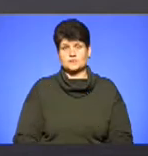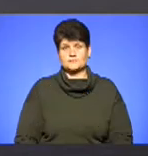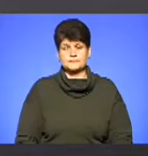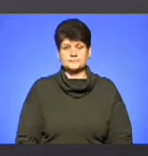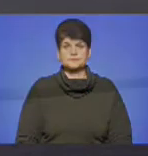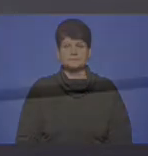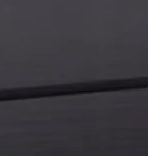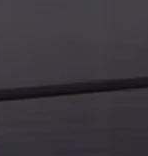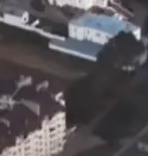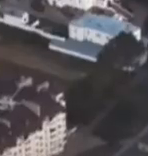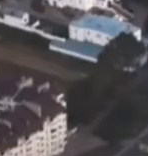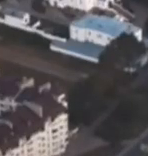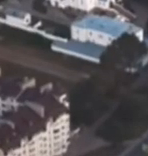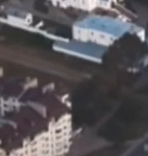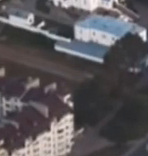Дякую.